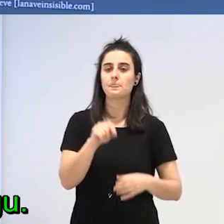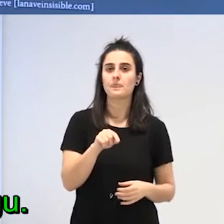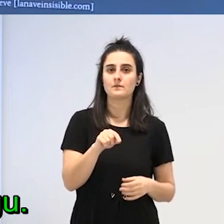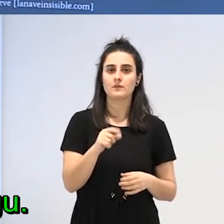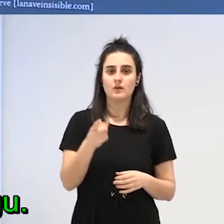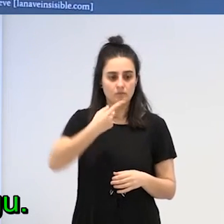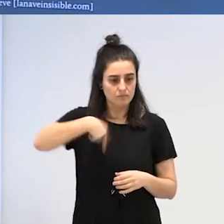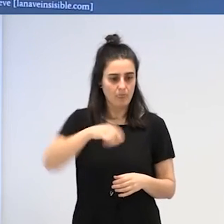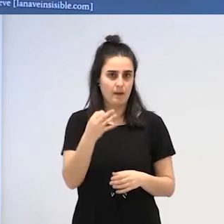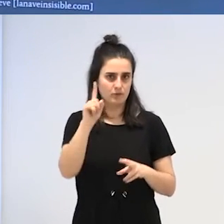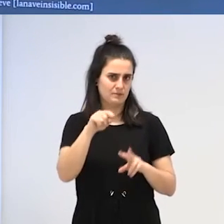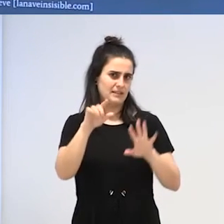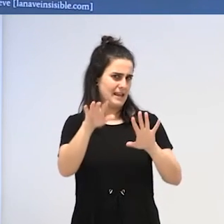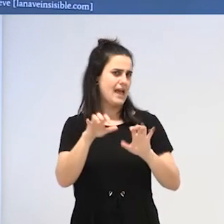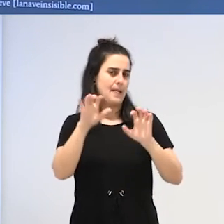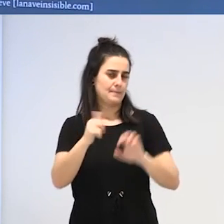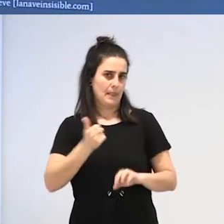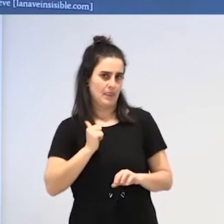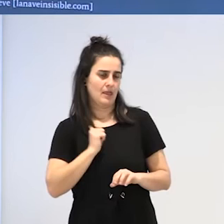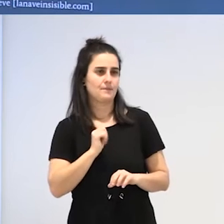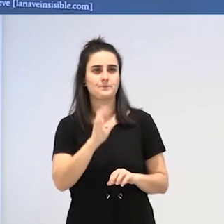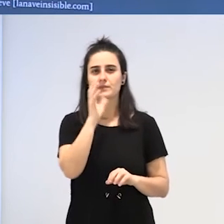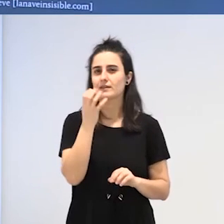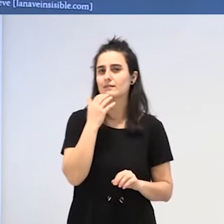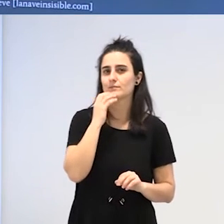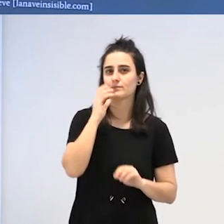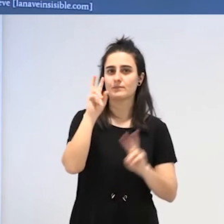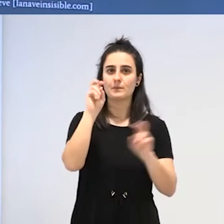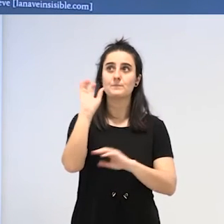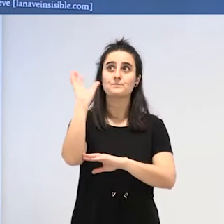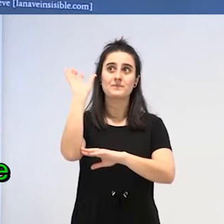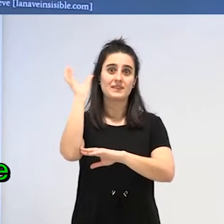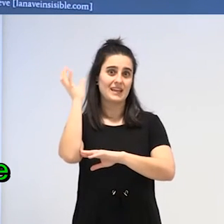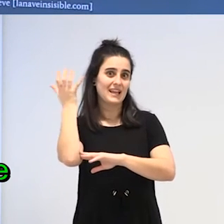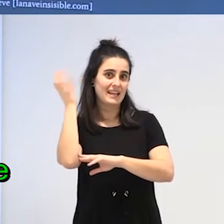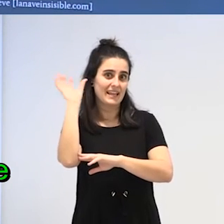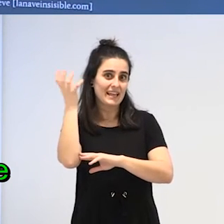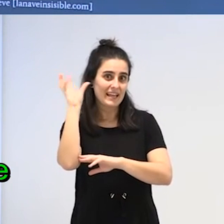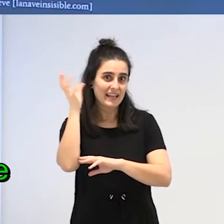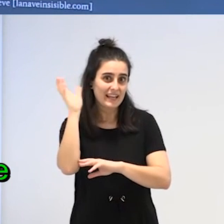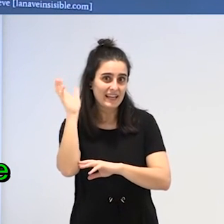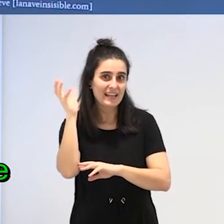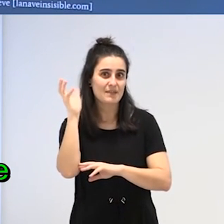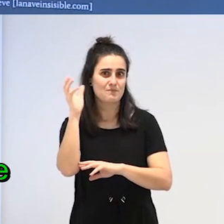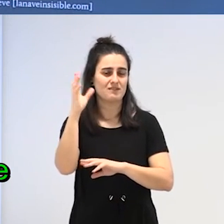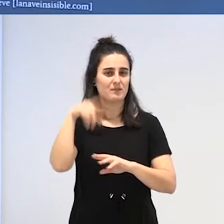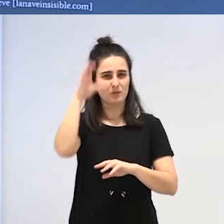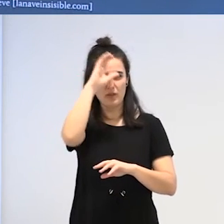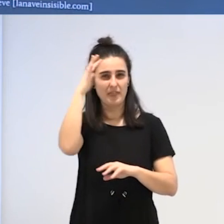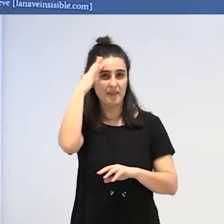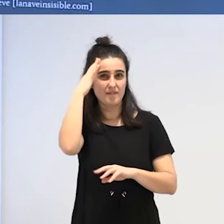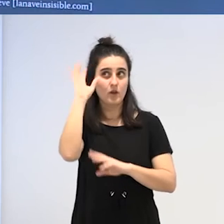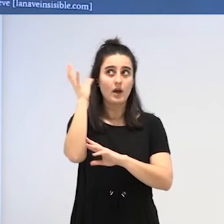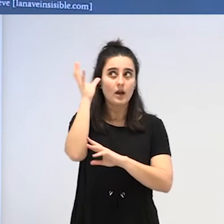behar dugu ere, ez? Osea, adibidez, ba, klimaren zientzia fikzio klimatikoan ere ikusten da